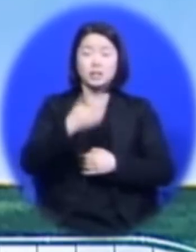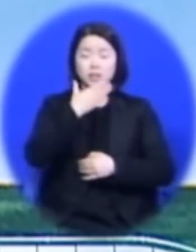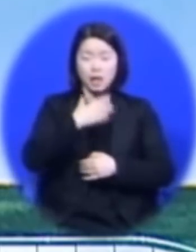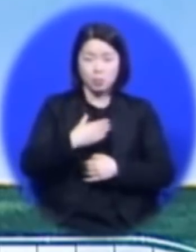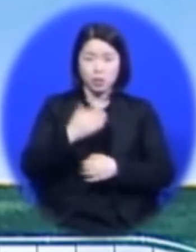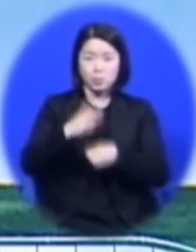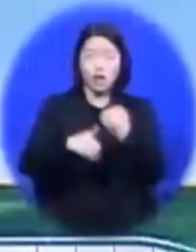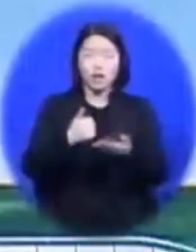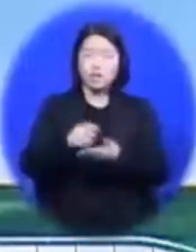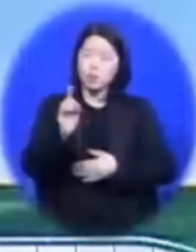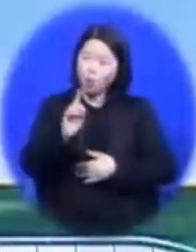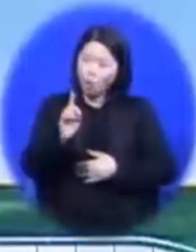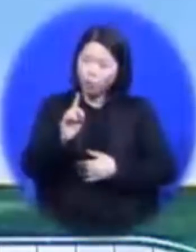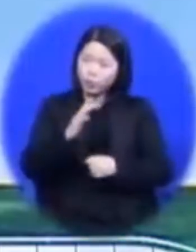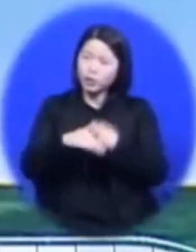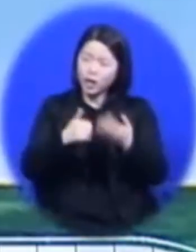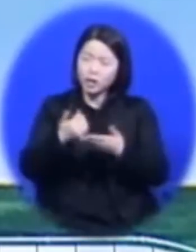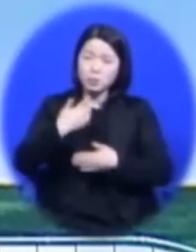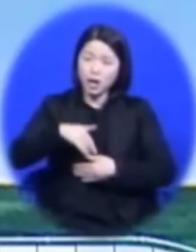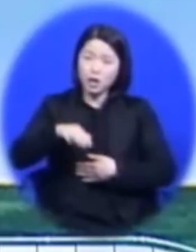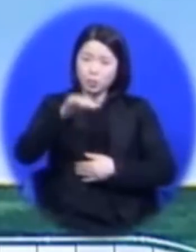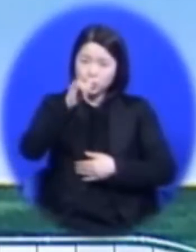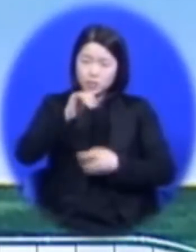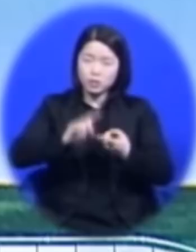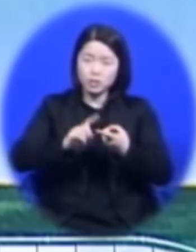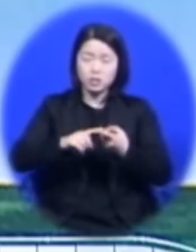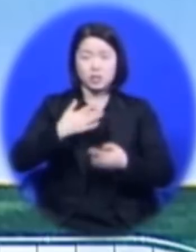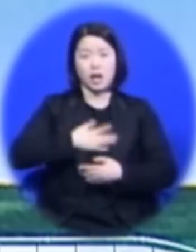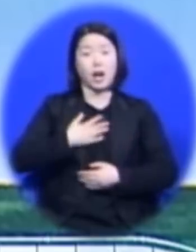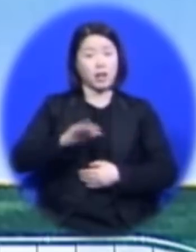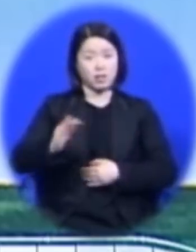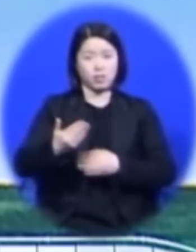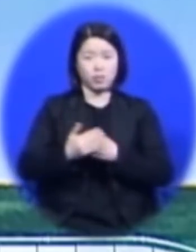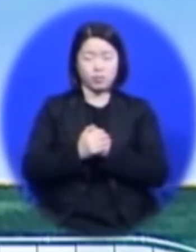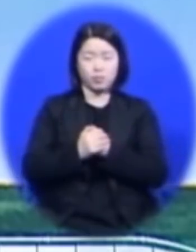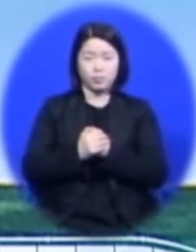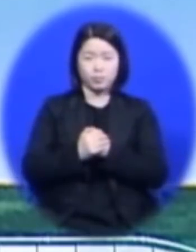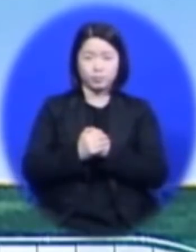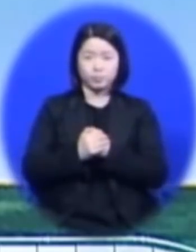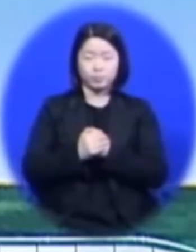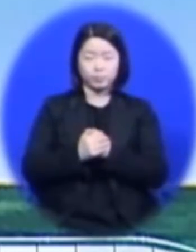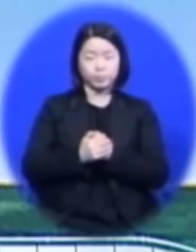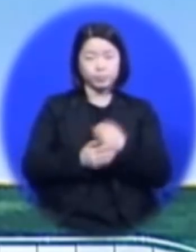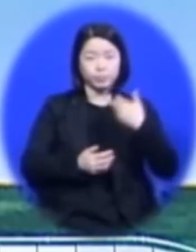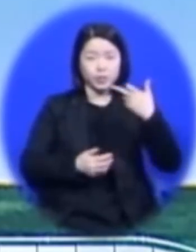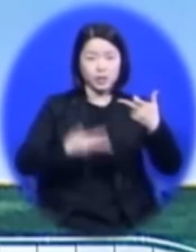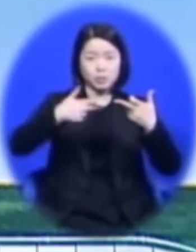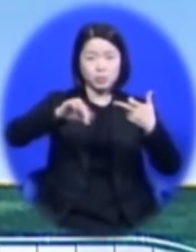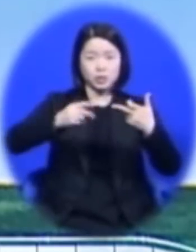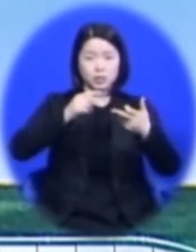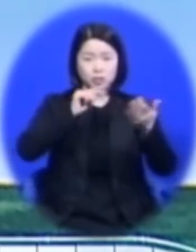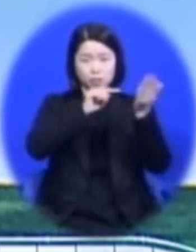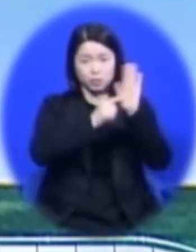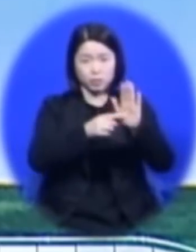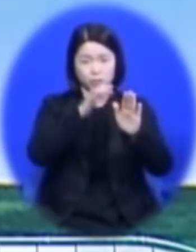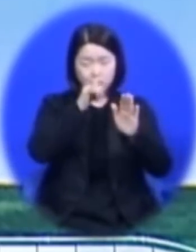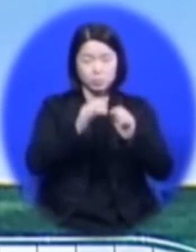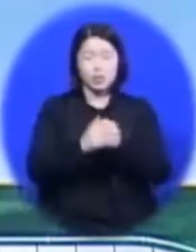하나님을 어떤 하나님으로 알고 있었는 지를 알아야 됩니다 17절에 나옵니다